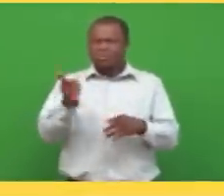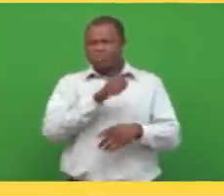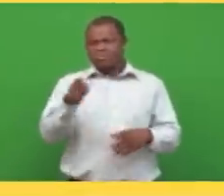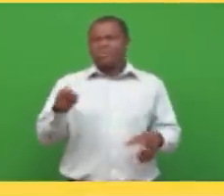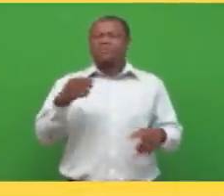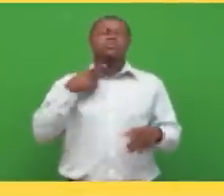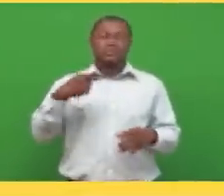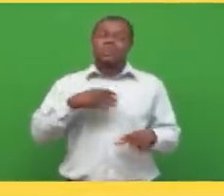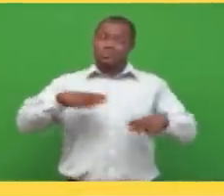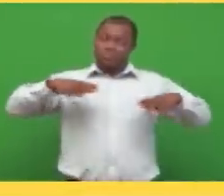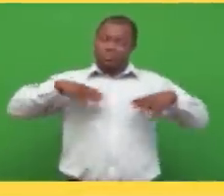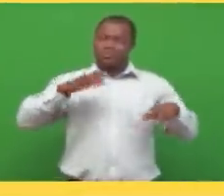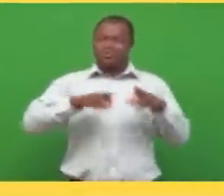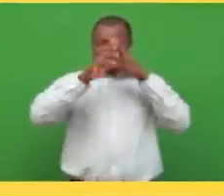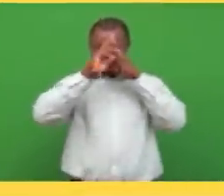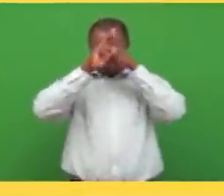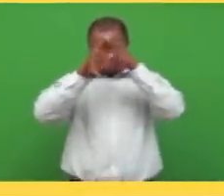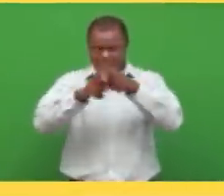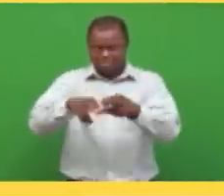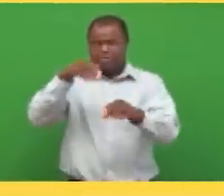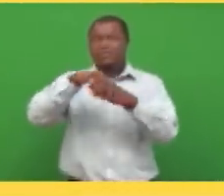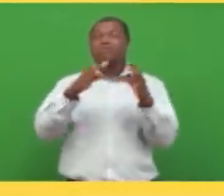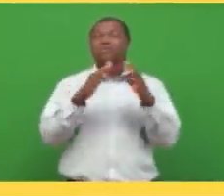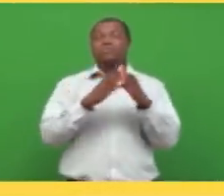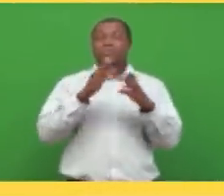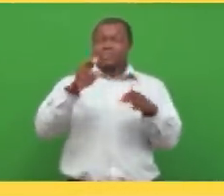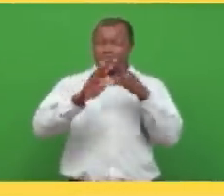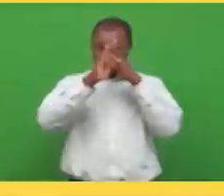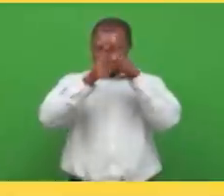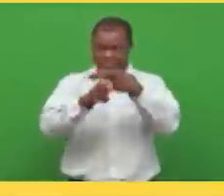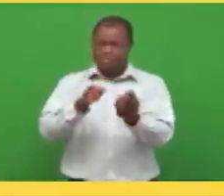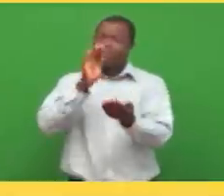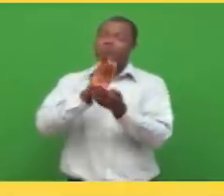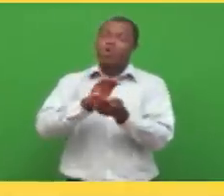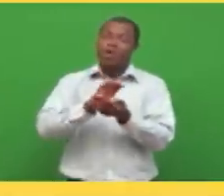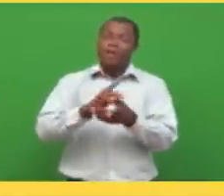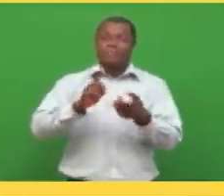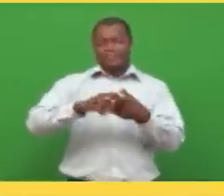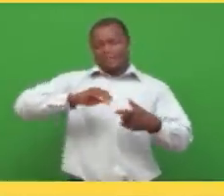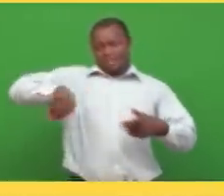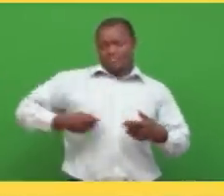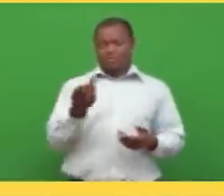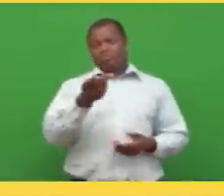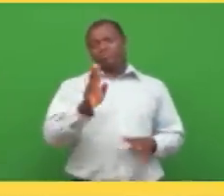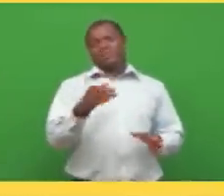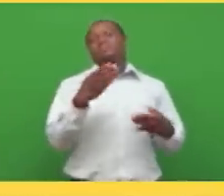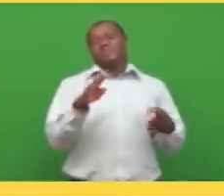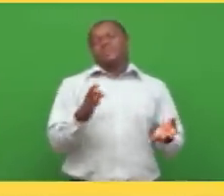chakangokosha kuremekedzana mukati medzimba moremekedza wanano yehanzvadzi yenyu nemurora wenyu mashoko makuku tari kutaurwa